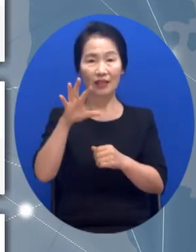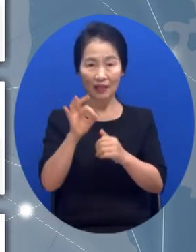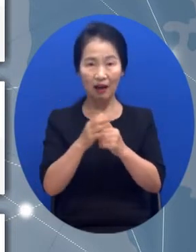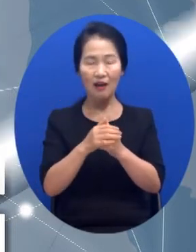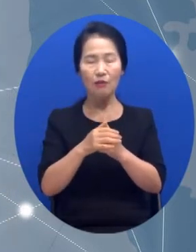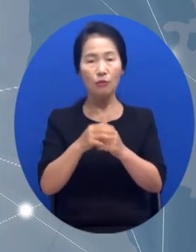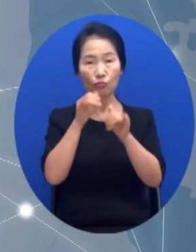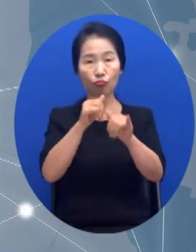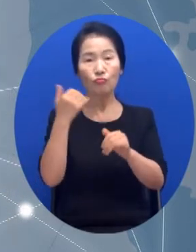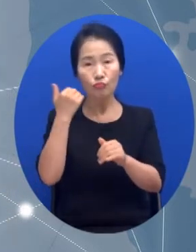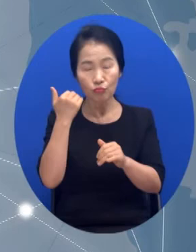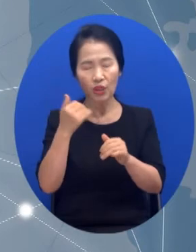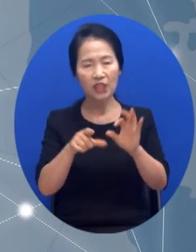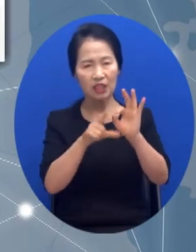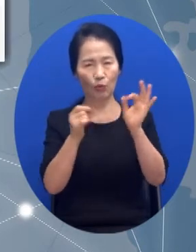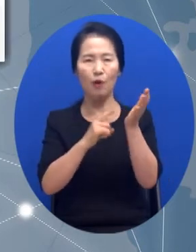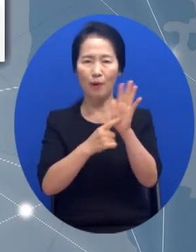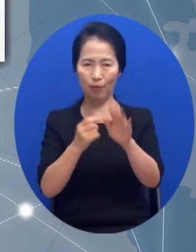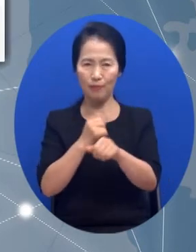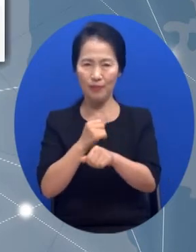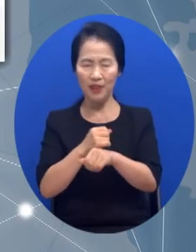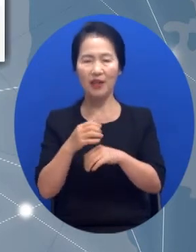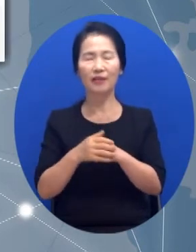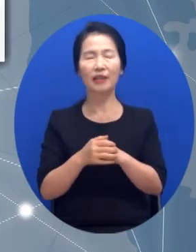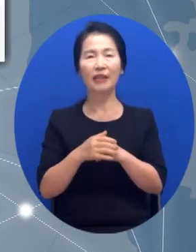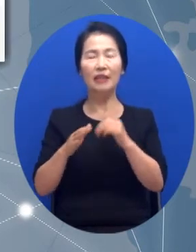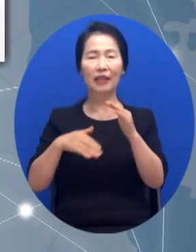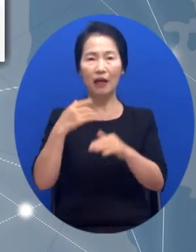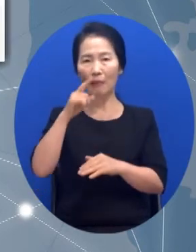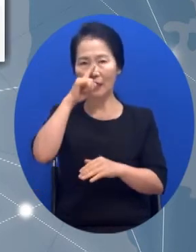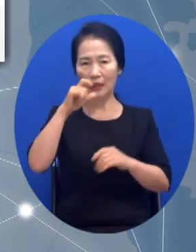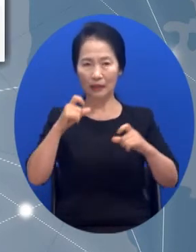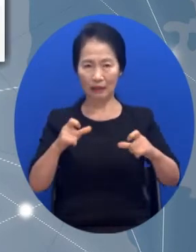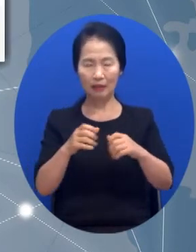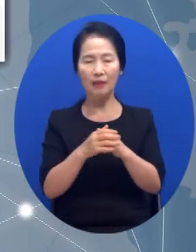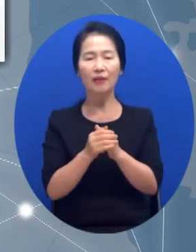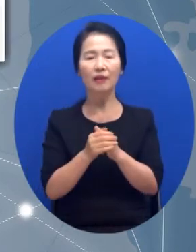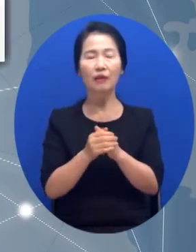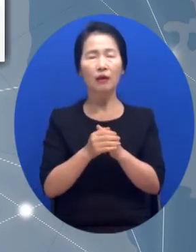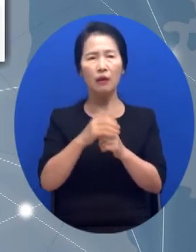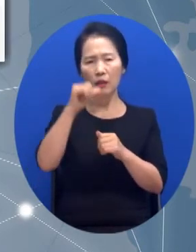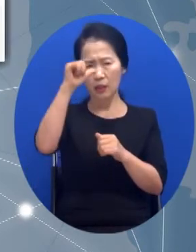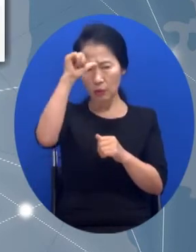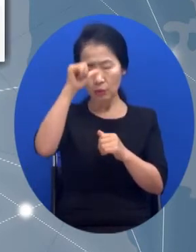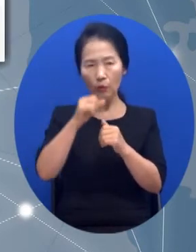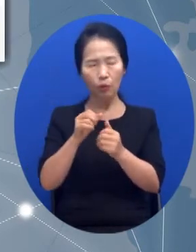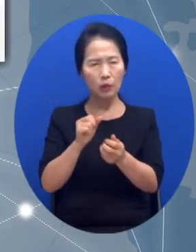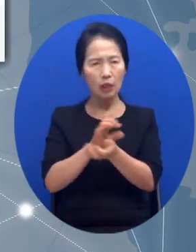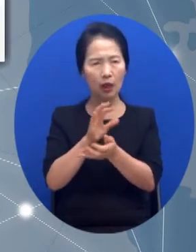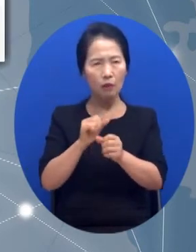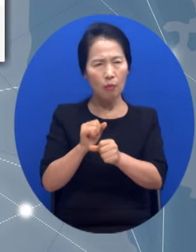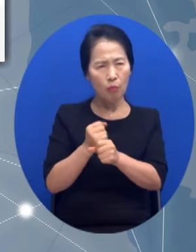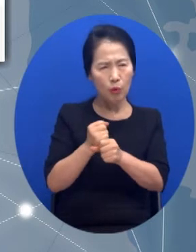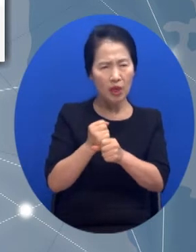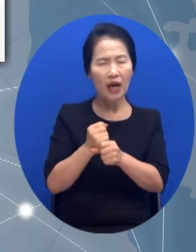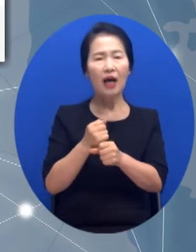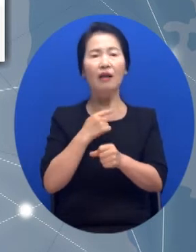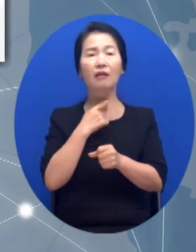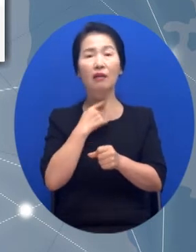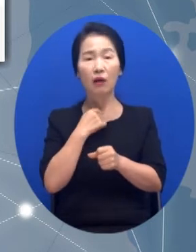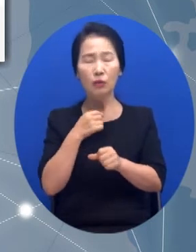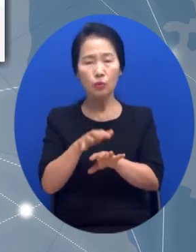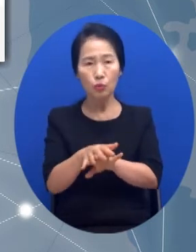예정입니다. 다음은 아시아 소식입니다. 인도 경찰이 테러를 모의하던 알카에다 조직원